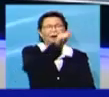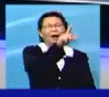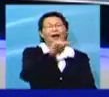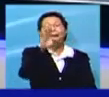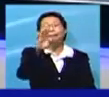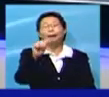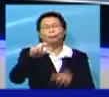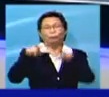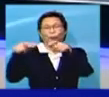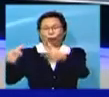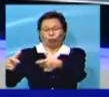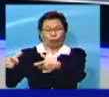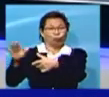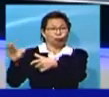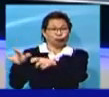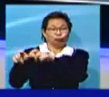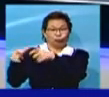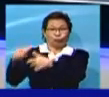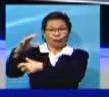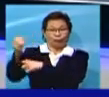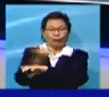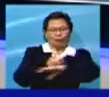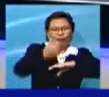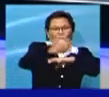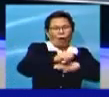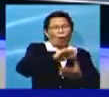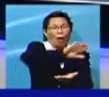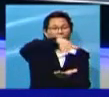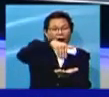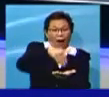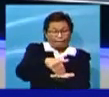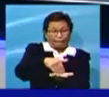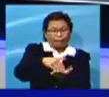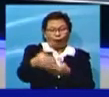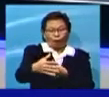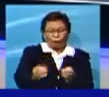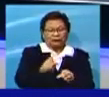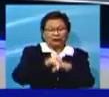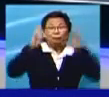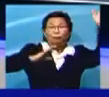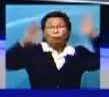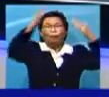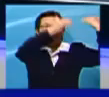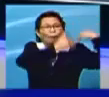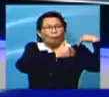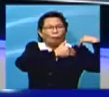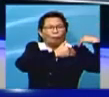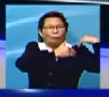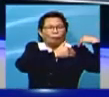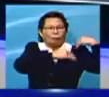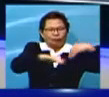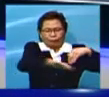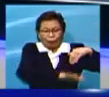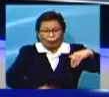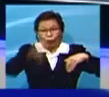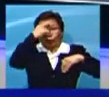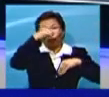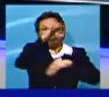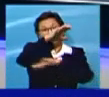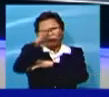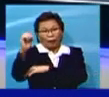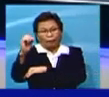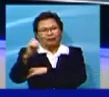Alibaba Group Holding Limited mengumumkan penubuhan hub logistik di Malaysia yang akan berperanan sebagai hub pengagihan serantau untuk